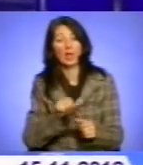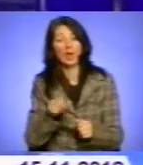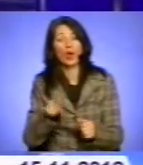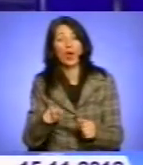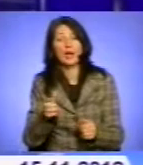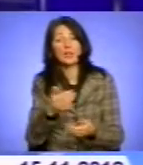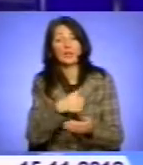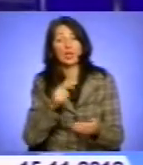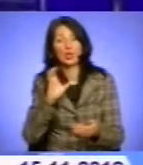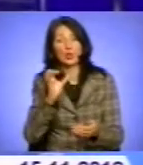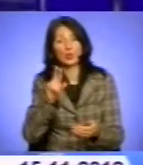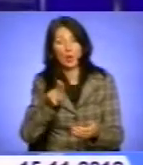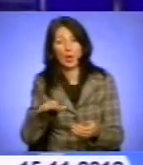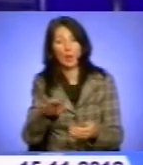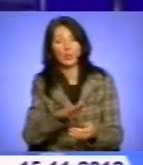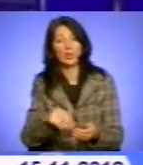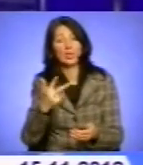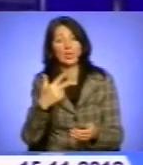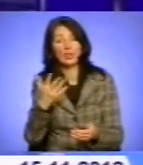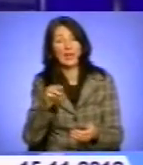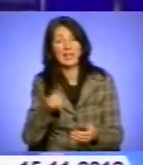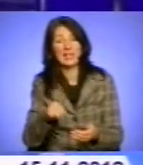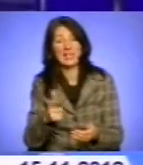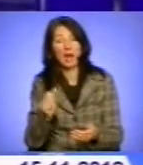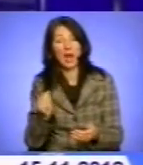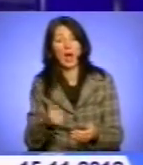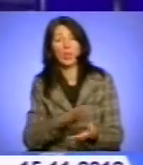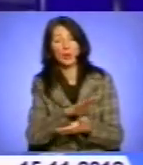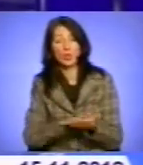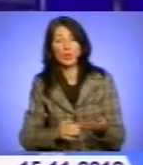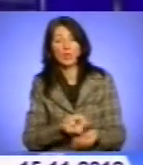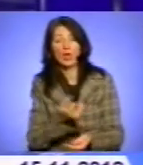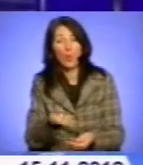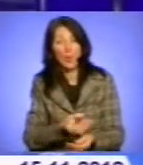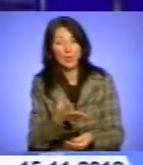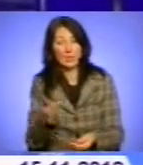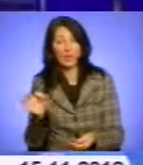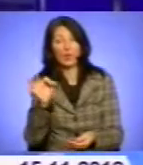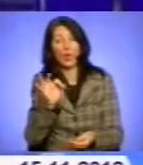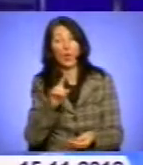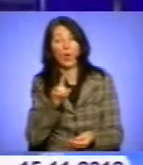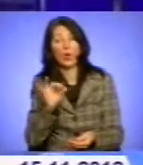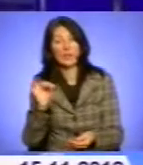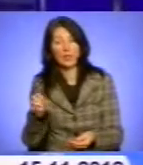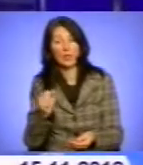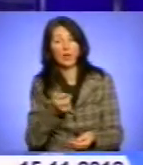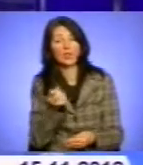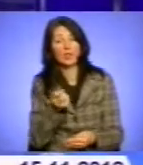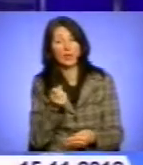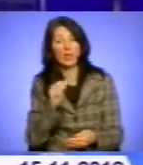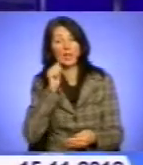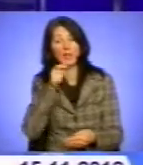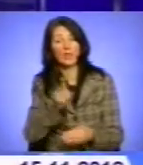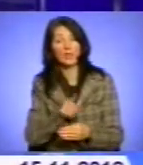площі 35 тисяч гектарів. Також у області триває посів озимих зернових, повідомляє сайт ОДА. Завтра у Тернополі